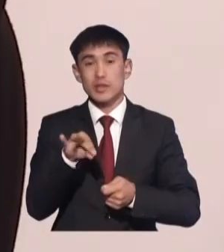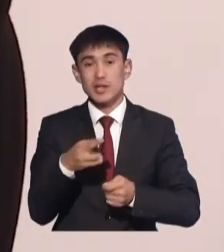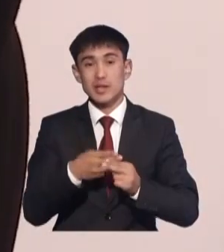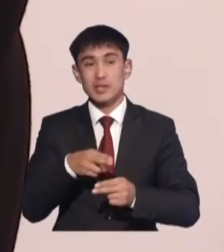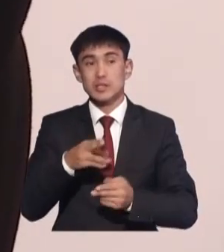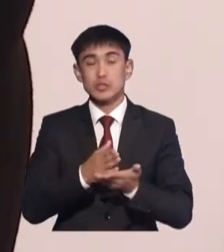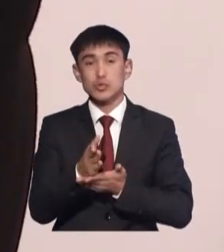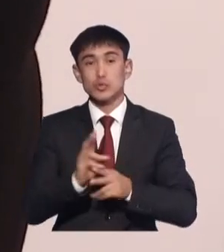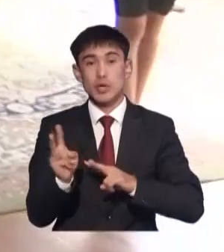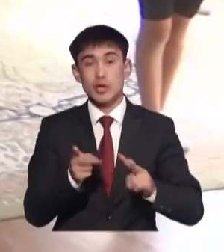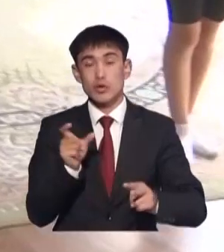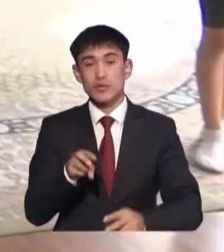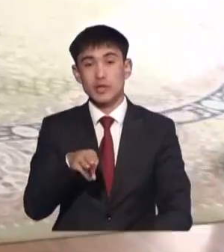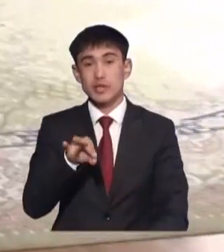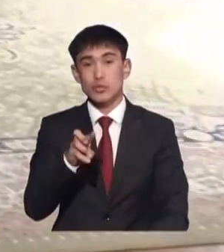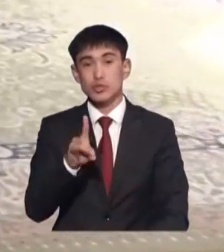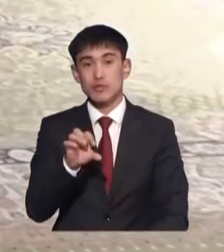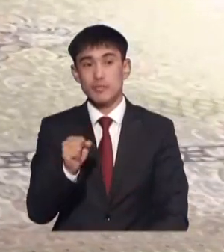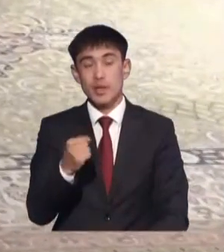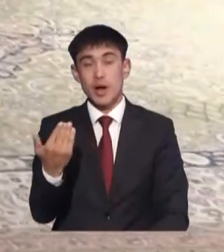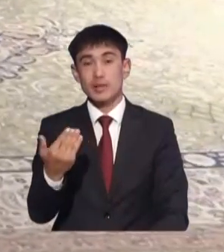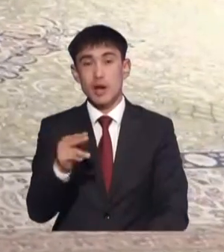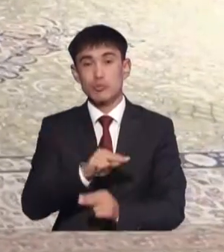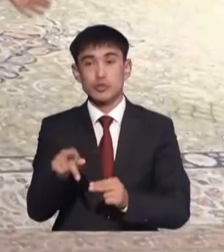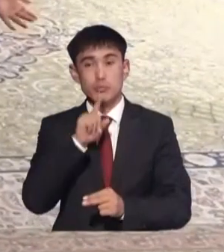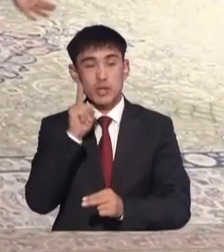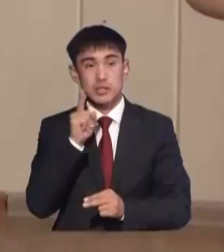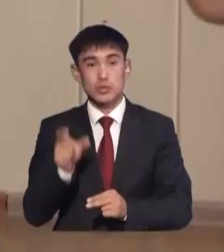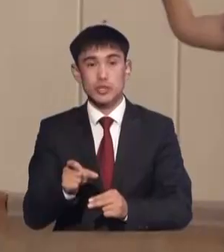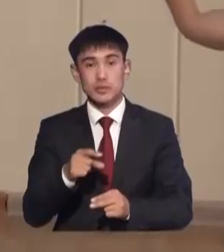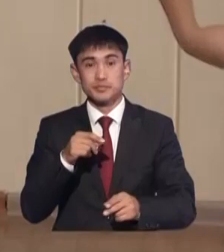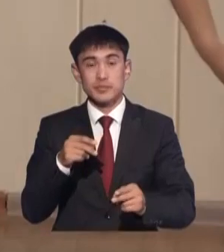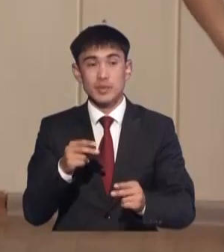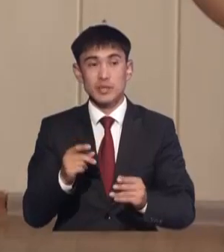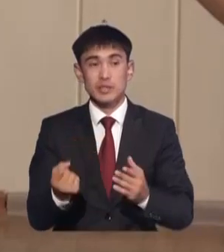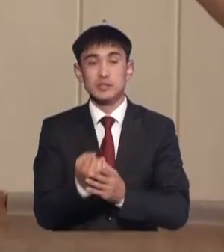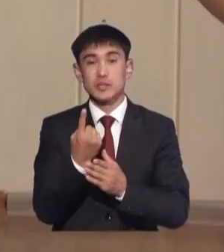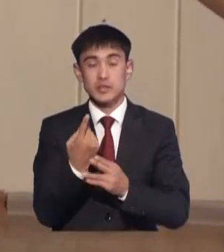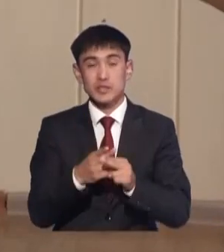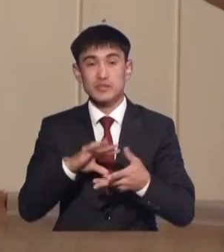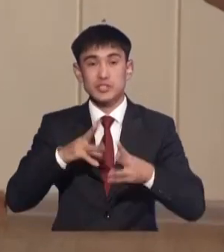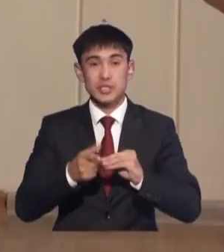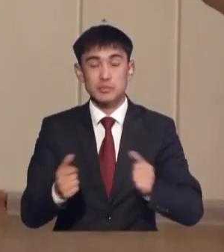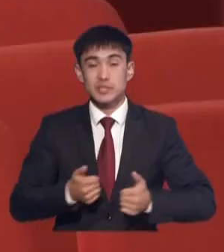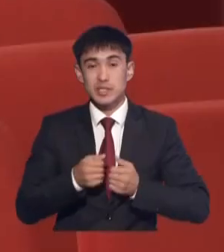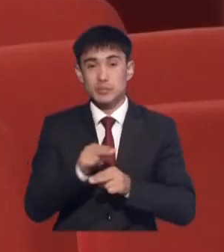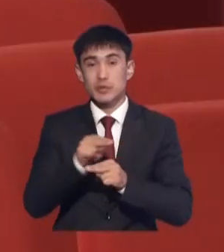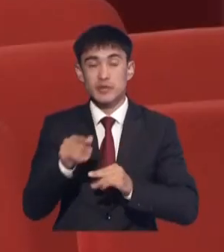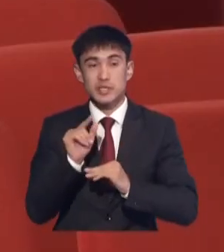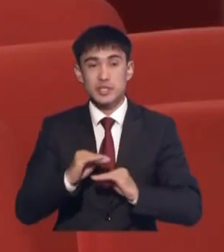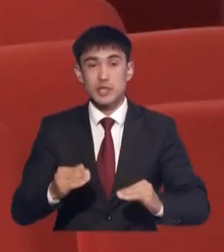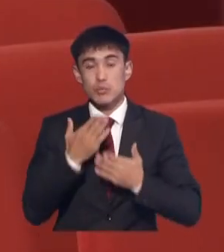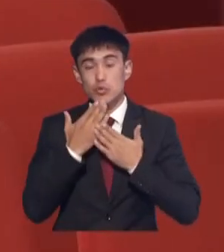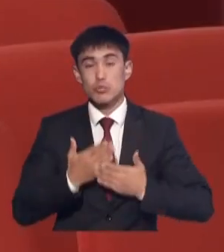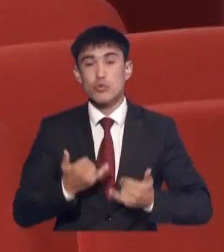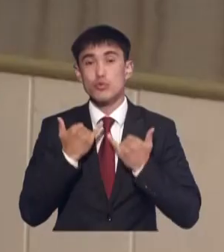является заслуженный хореограф Татьяна Кучерова. Она не только обучает молодое поколение азам танцевального искусства, но и в целом старается привить ребятам